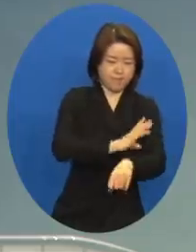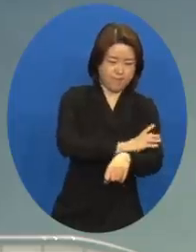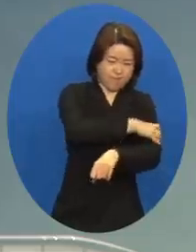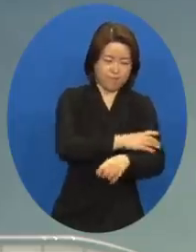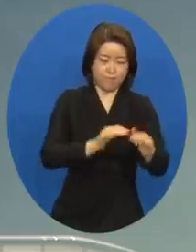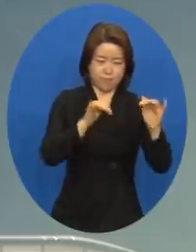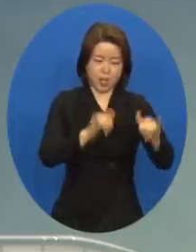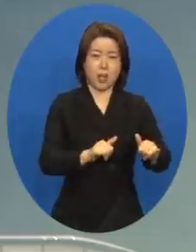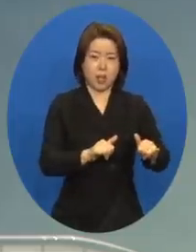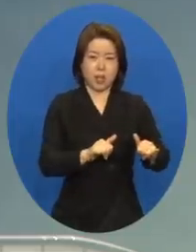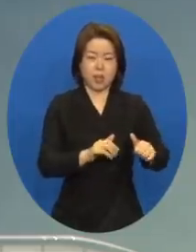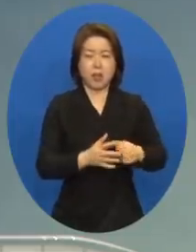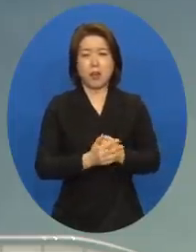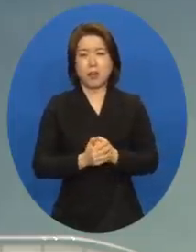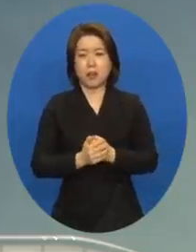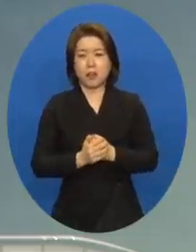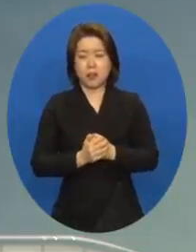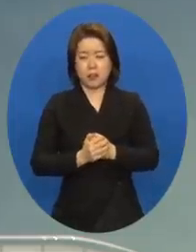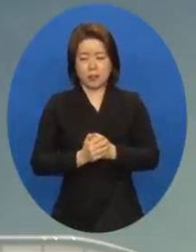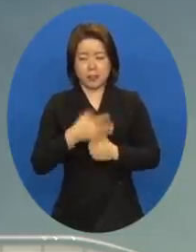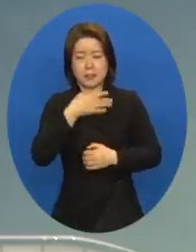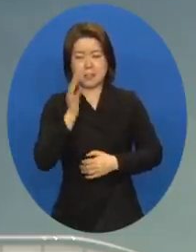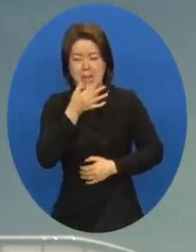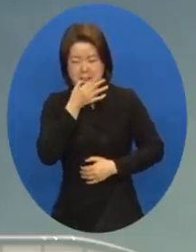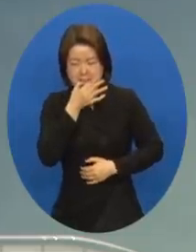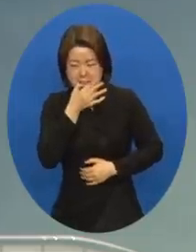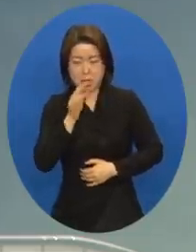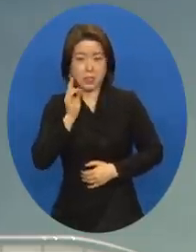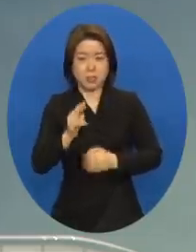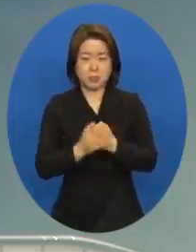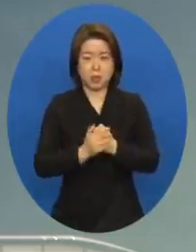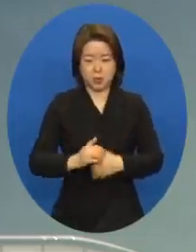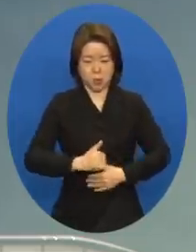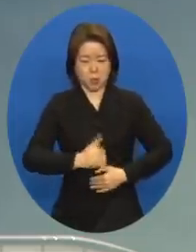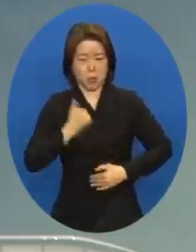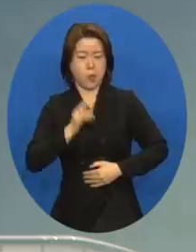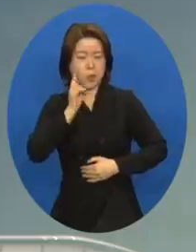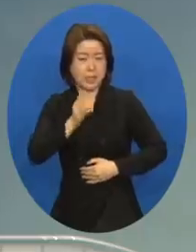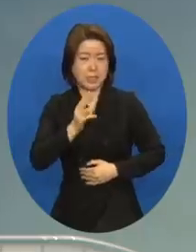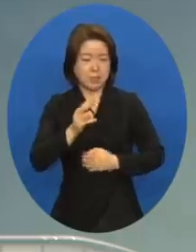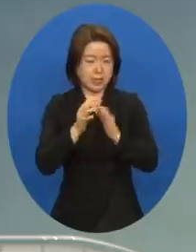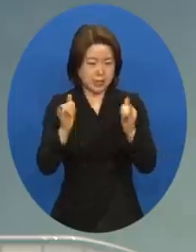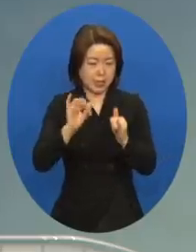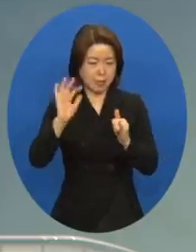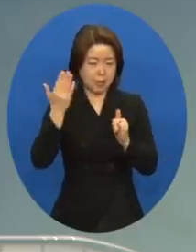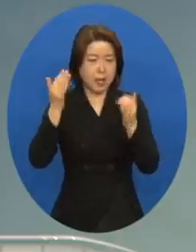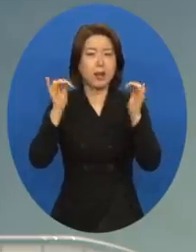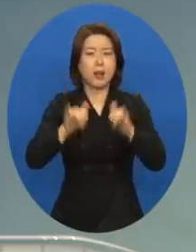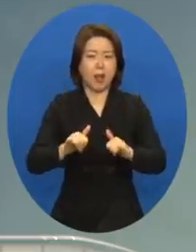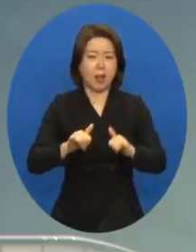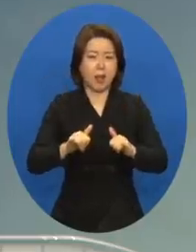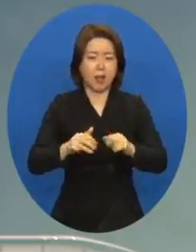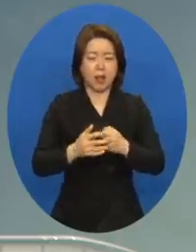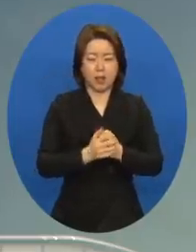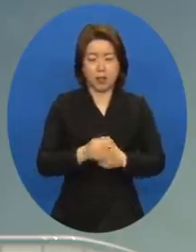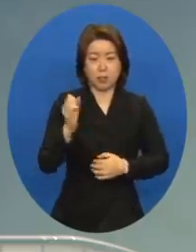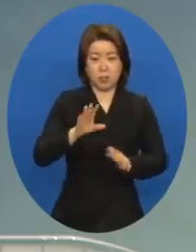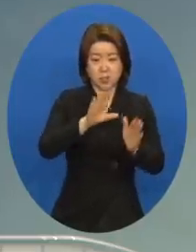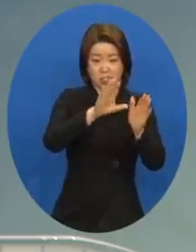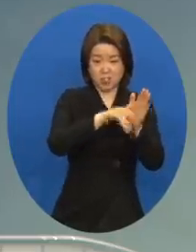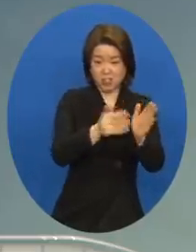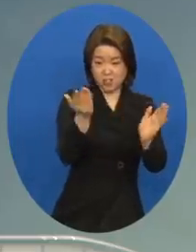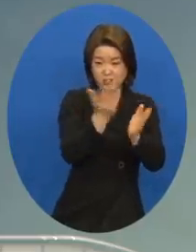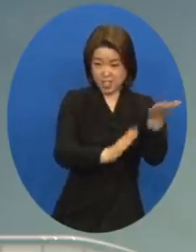않을까? 노욕이 심하고 노여움이 심한 자가 되지는 않을까? 시대착오적인